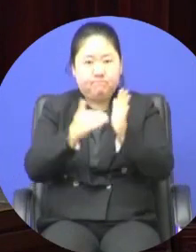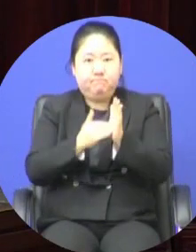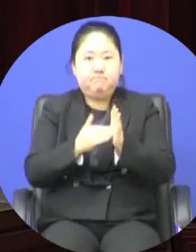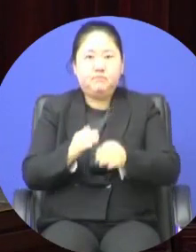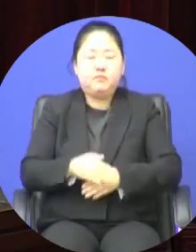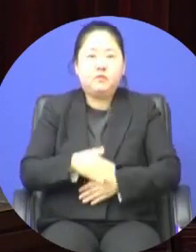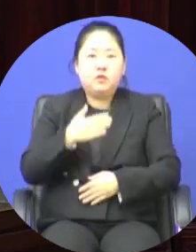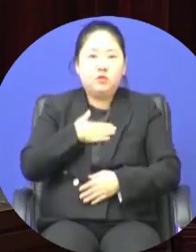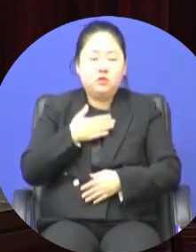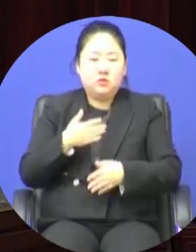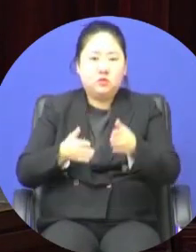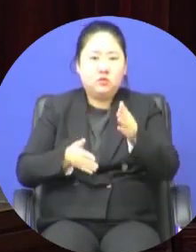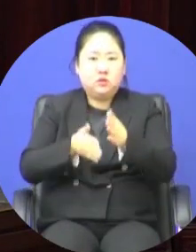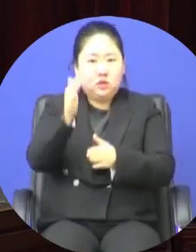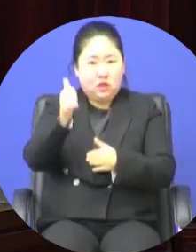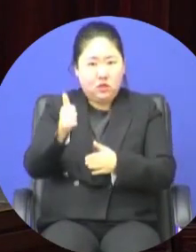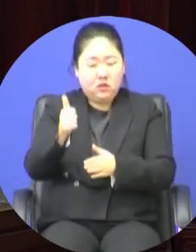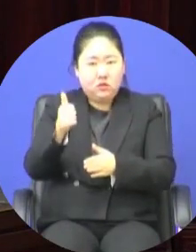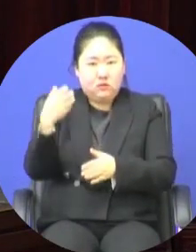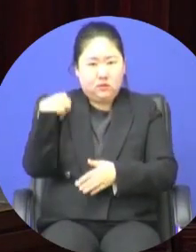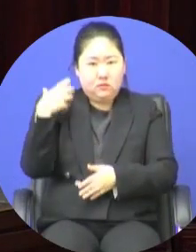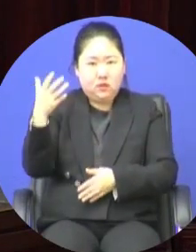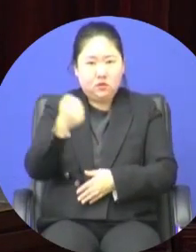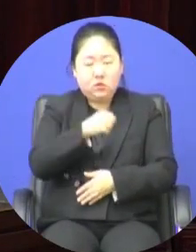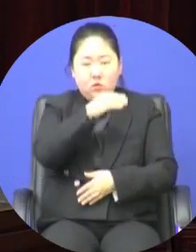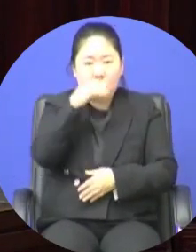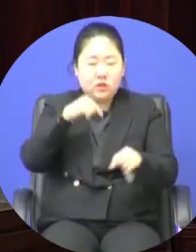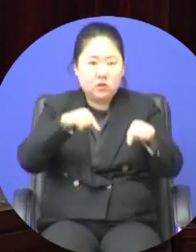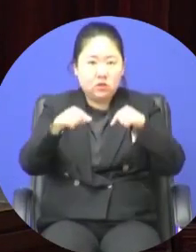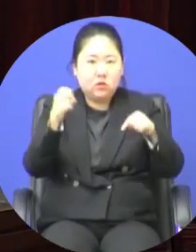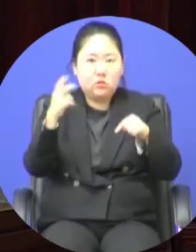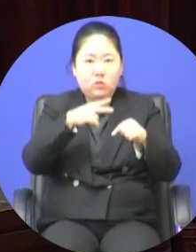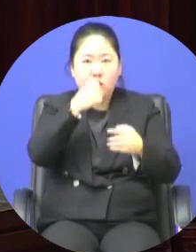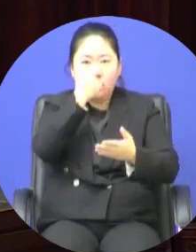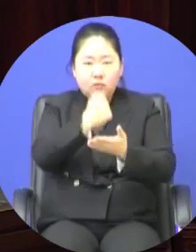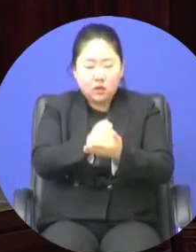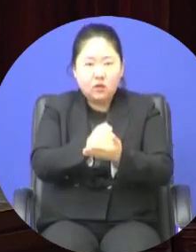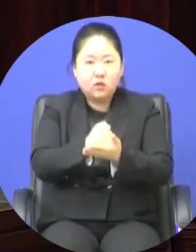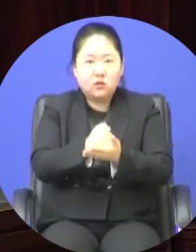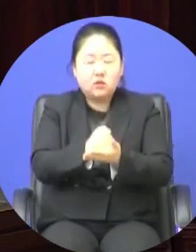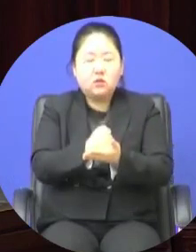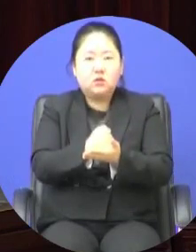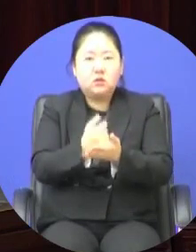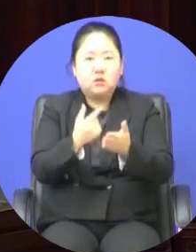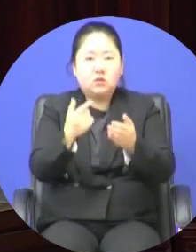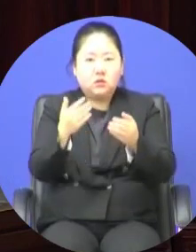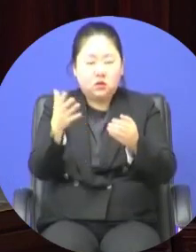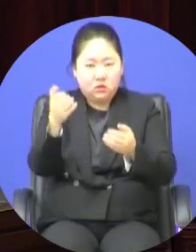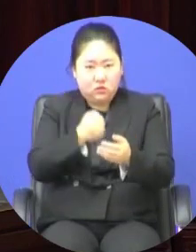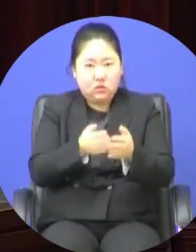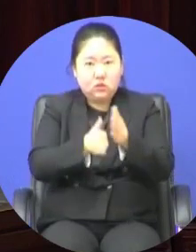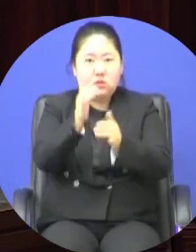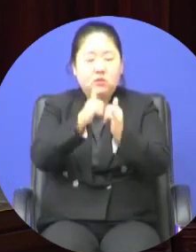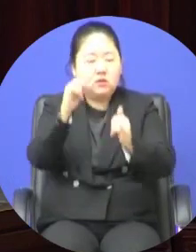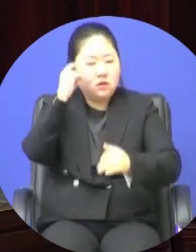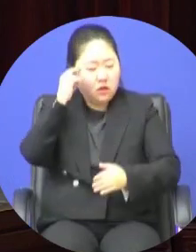저는 시장으로서 올바른 정책과 합리적인 시정 운영으로 시민의 기대와 바람을 실현시키고자